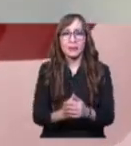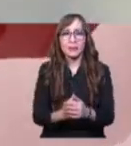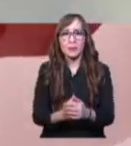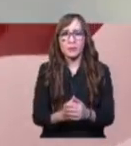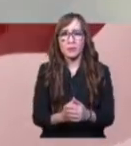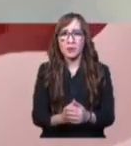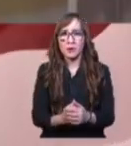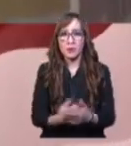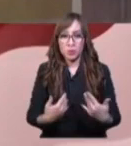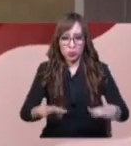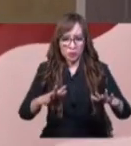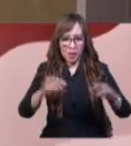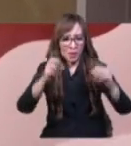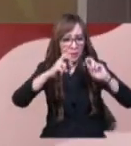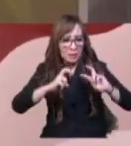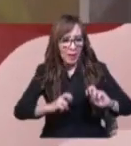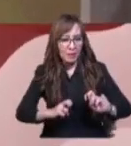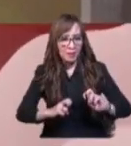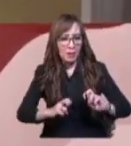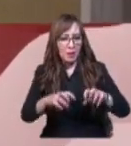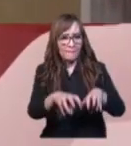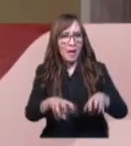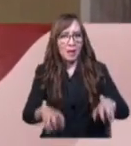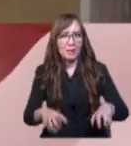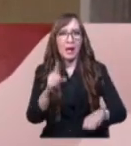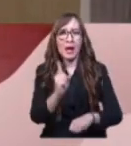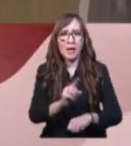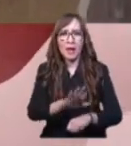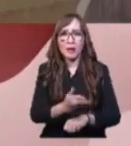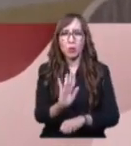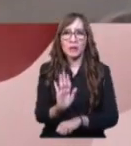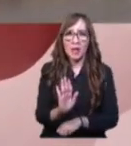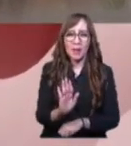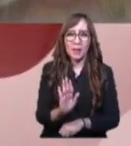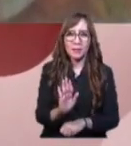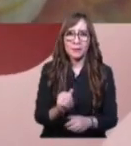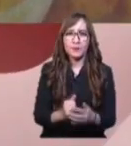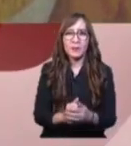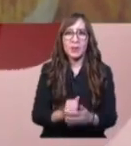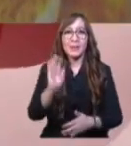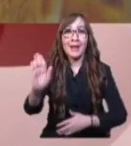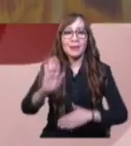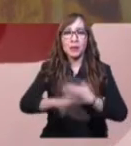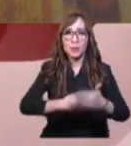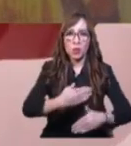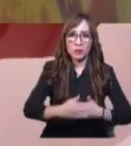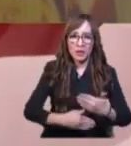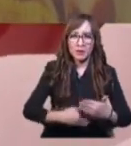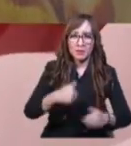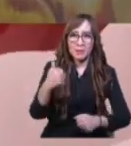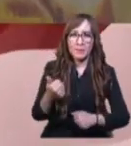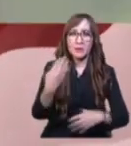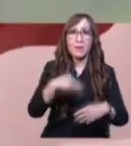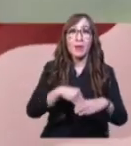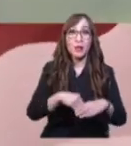dicek dari hilir ke hulunya, bahan bakunya ada nggak? Bisa di-scale up nggak? Kemudian diproses, bisa masuk